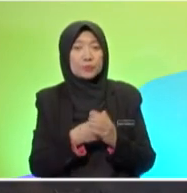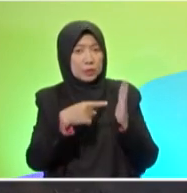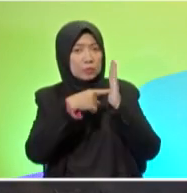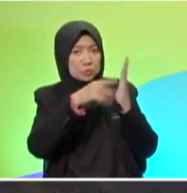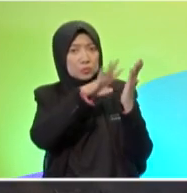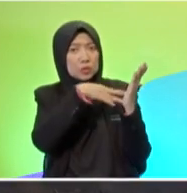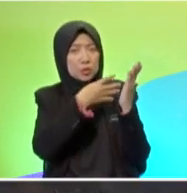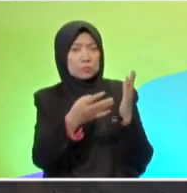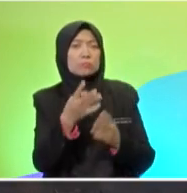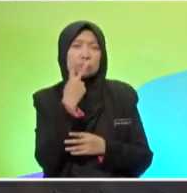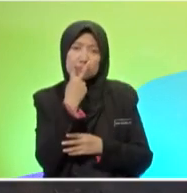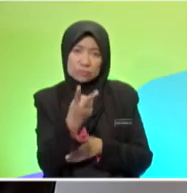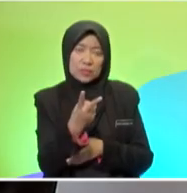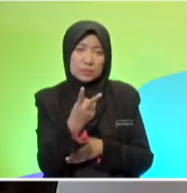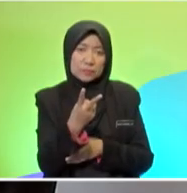sebenarnya